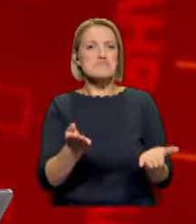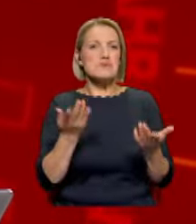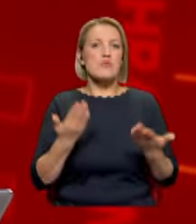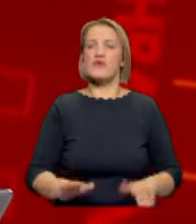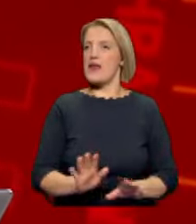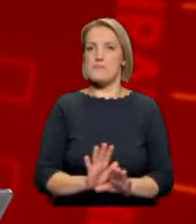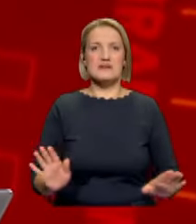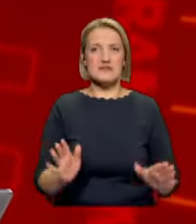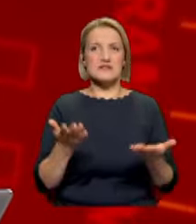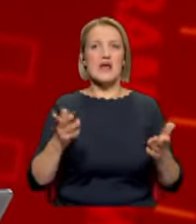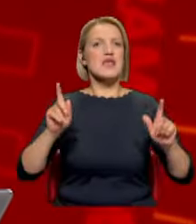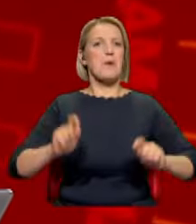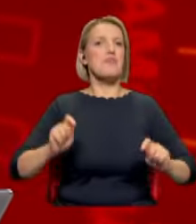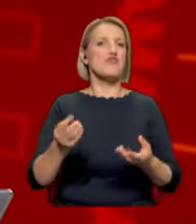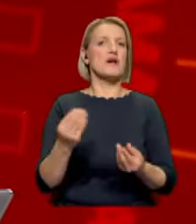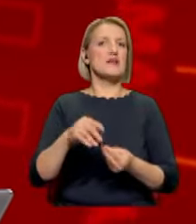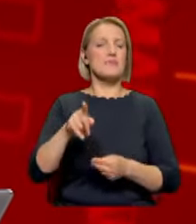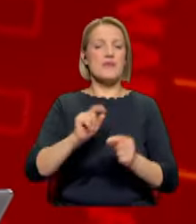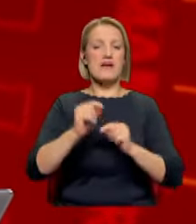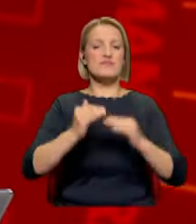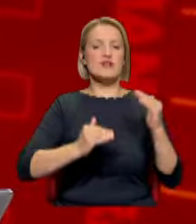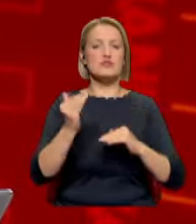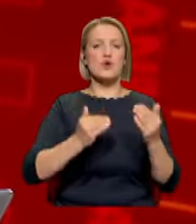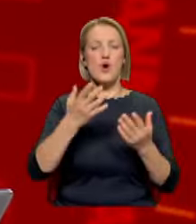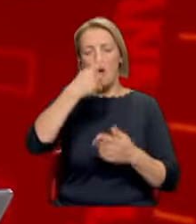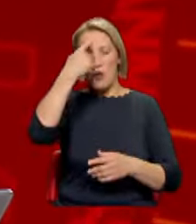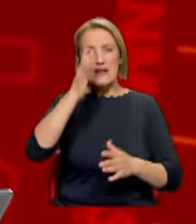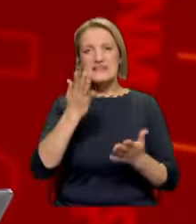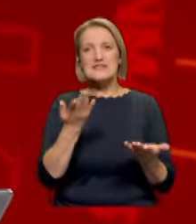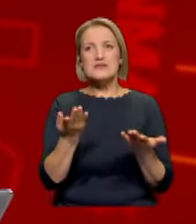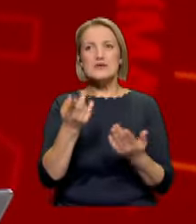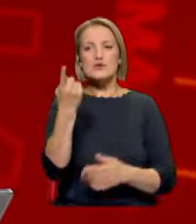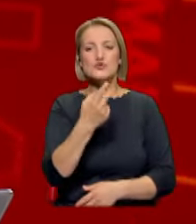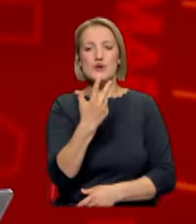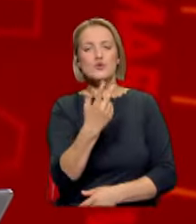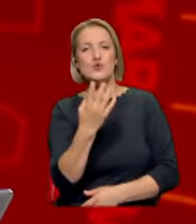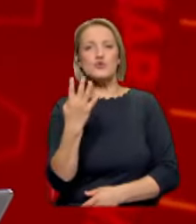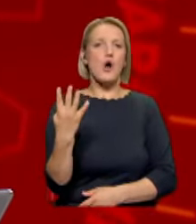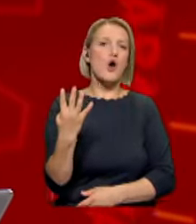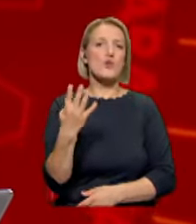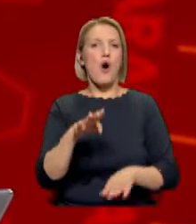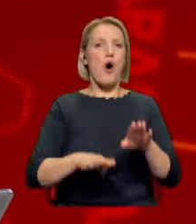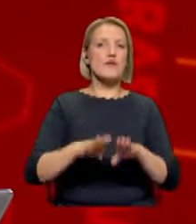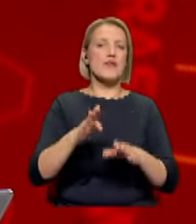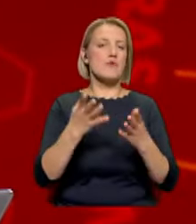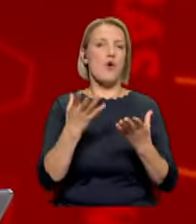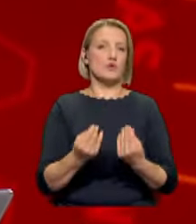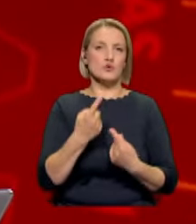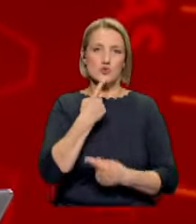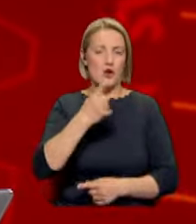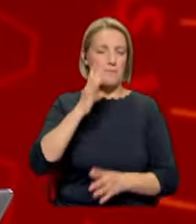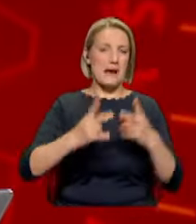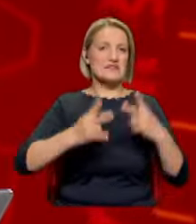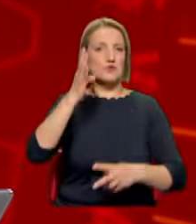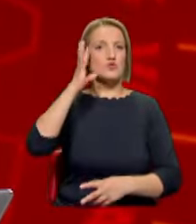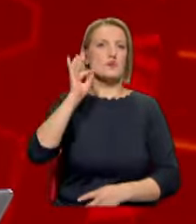edilemez. Üstelik yapılacak zammın enflasyona olası etkisinin %3-4 civarında olduğunu söylüyor bazı uzmanlar.